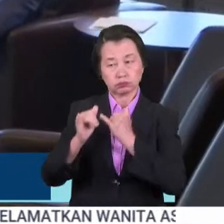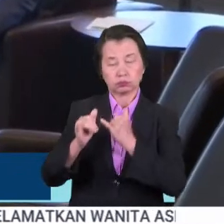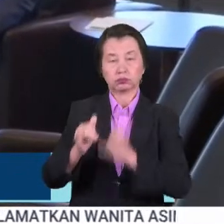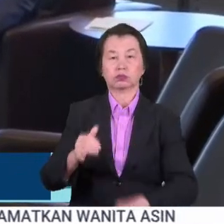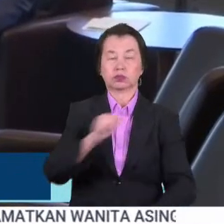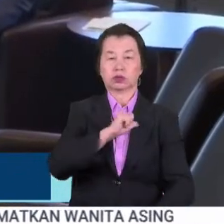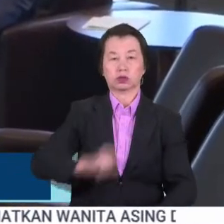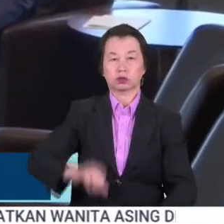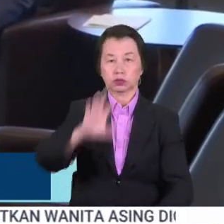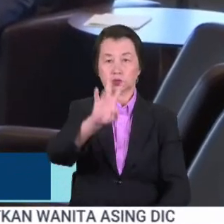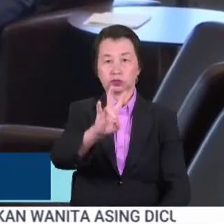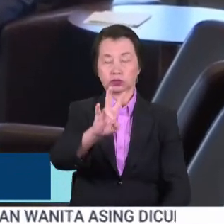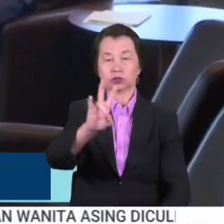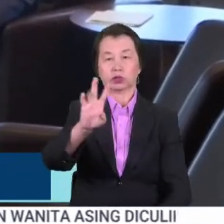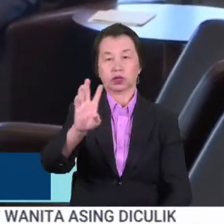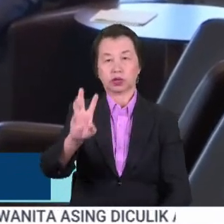Agung